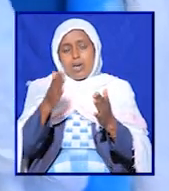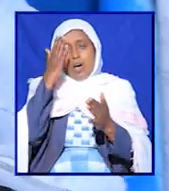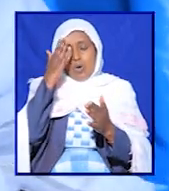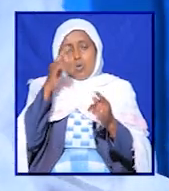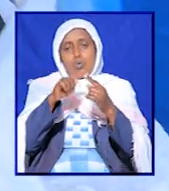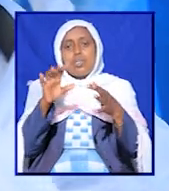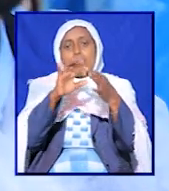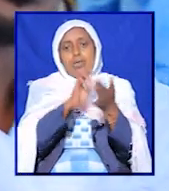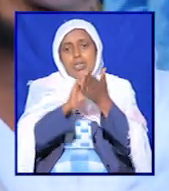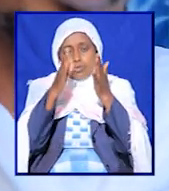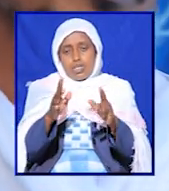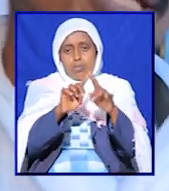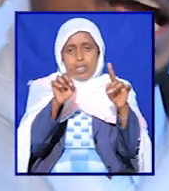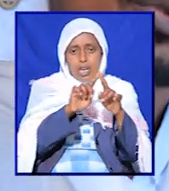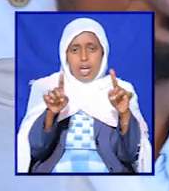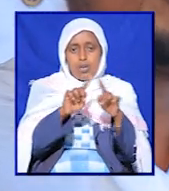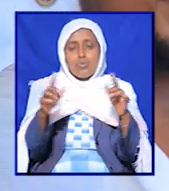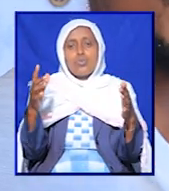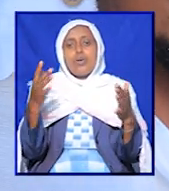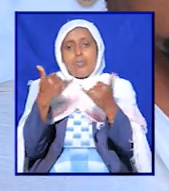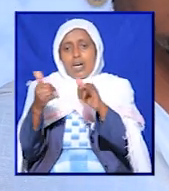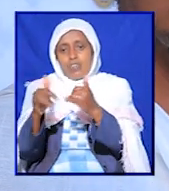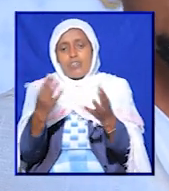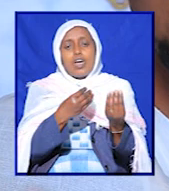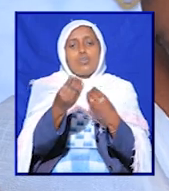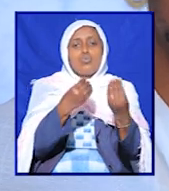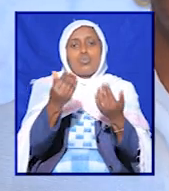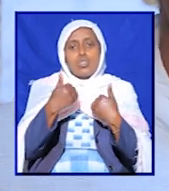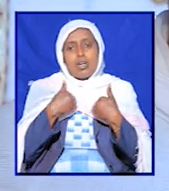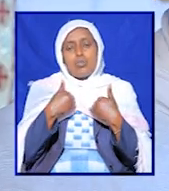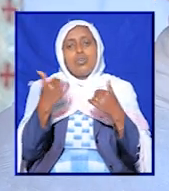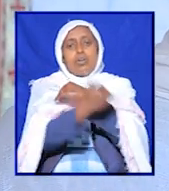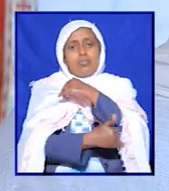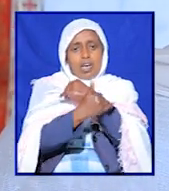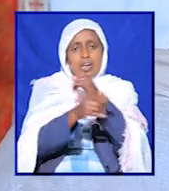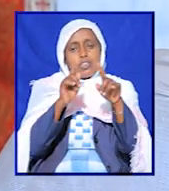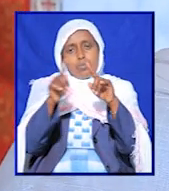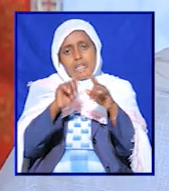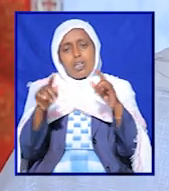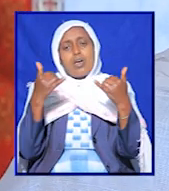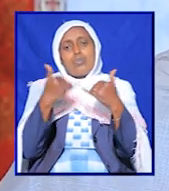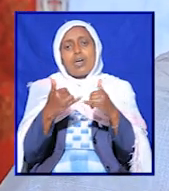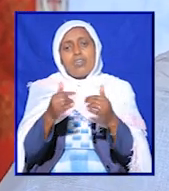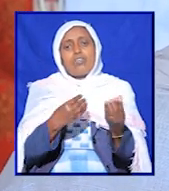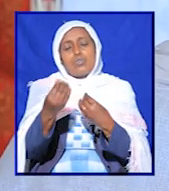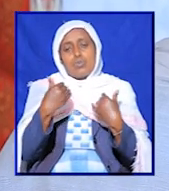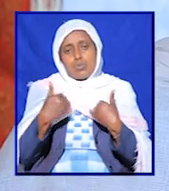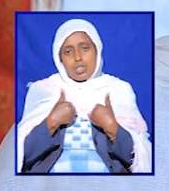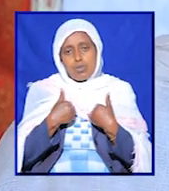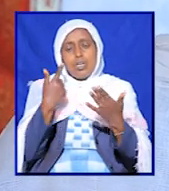መመናንም አውቀው ወደ ማህበረ ቅዱሳን በተለያዩ ማምረቻ ማከፋፈያ ሱቆች አሉ። በክፍለ ሀገራትም የተለያዩ ማዕከላት